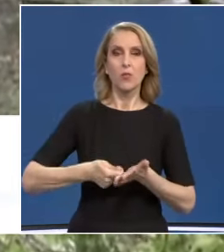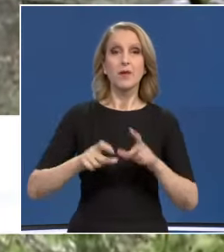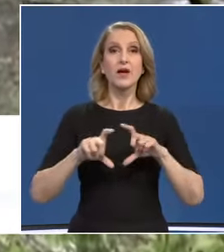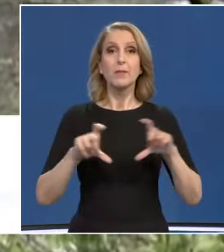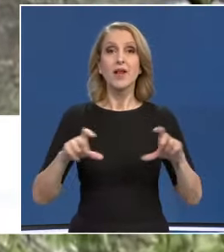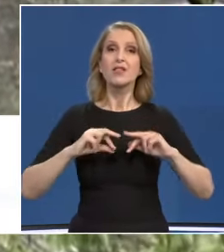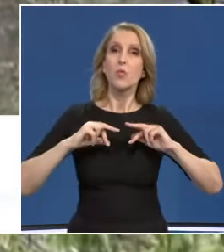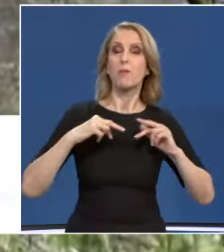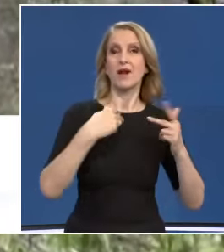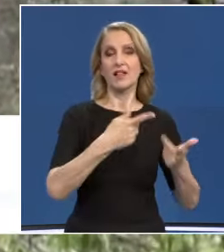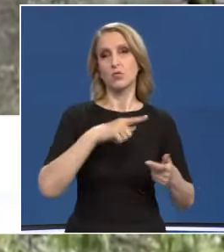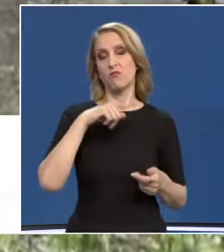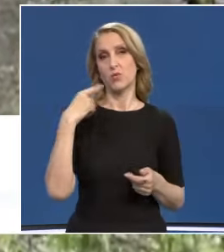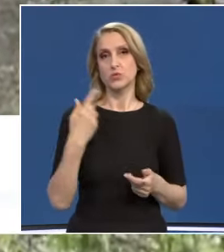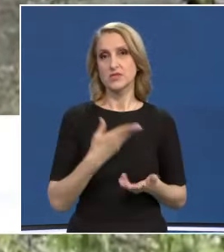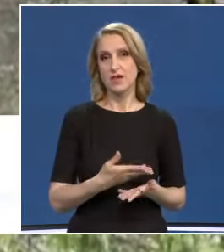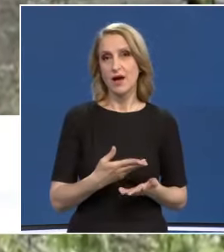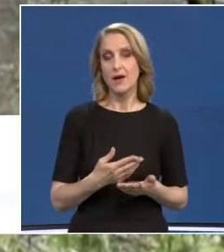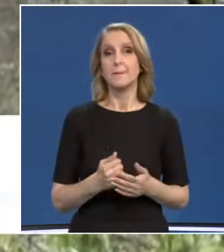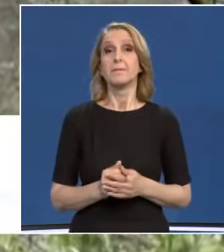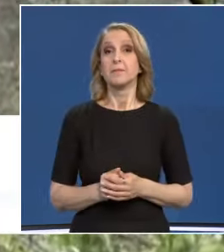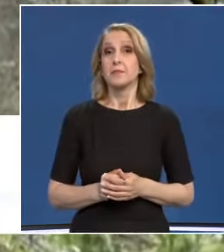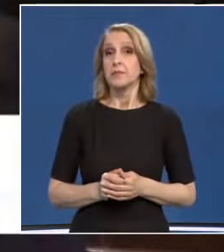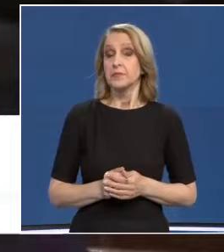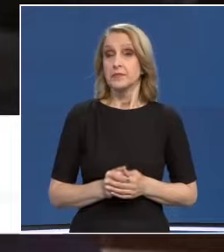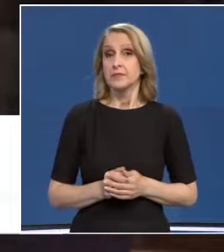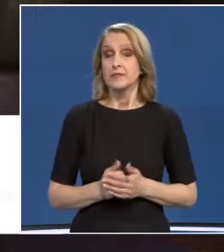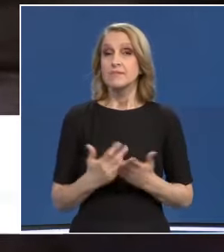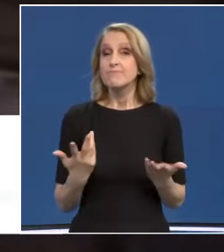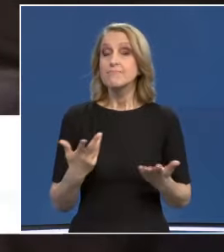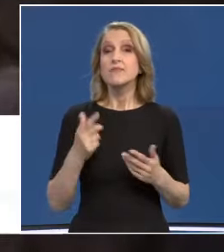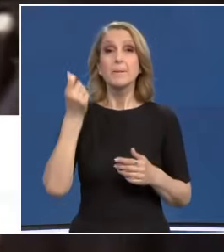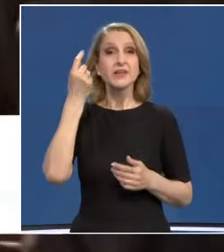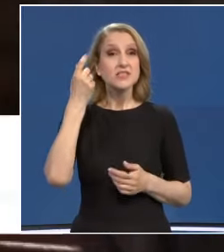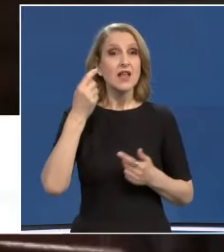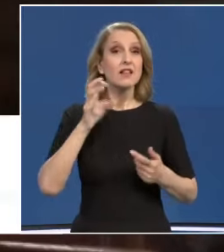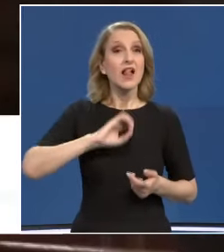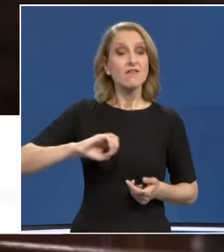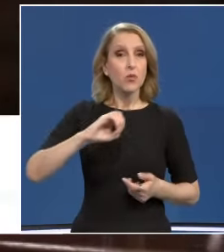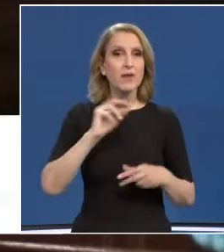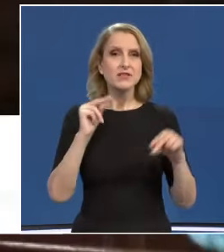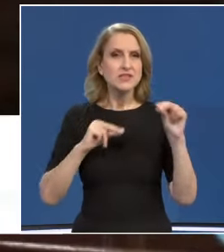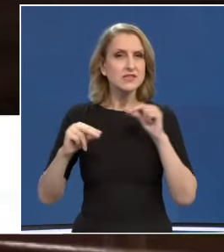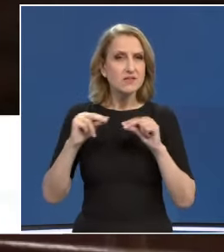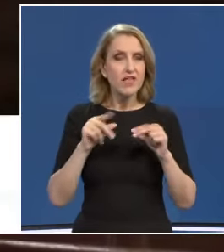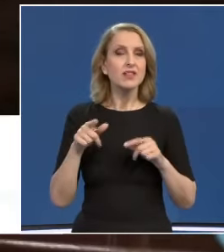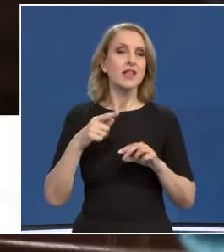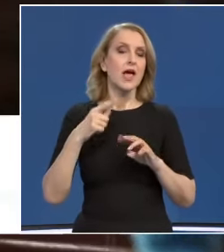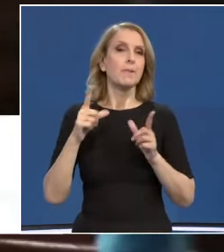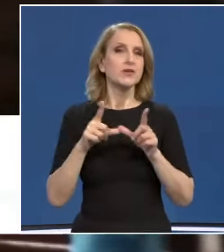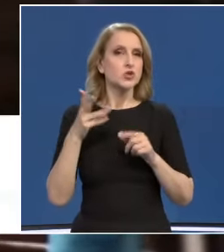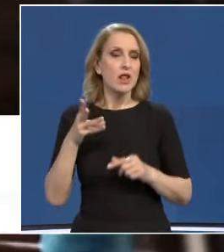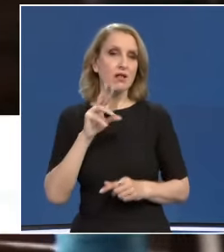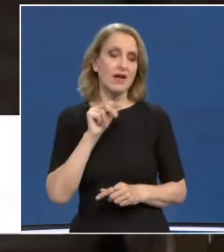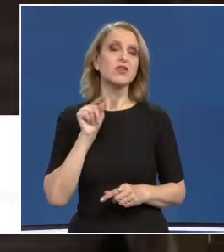полет до дома от уебсайта на авиокомпания Победа. Председателят на Европейския съвет Шарл Мишел заяви, че